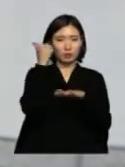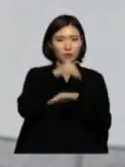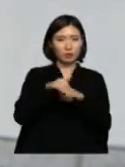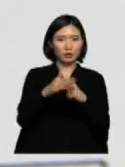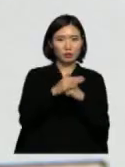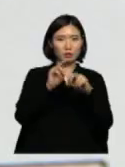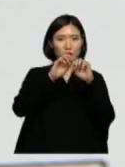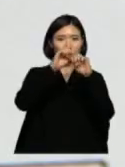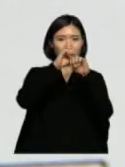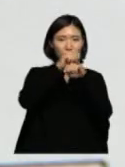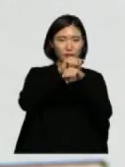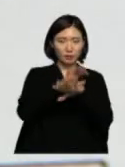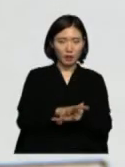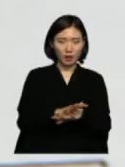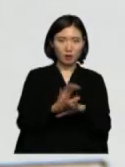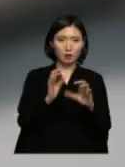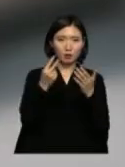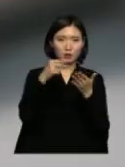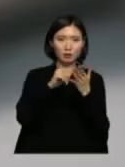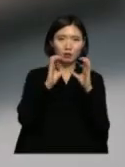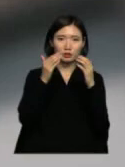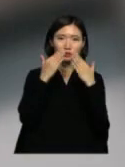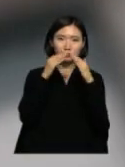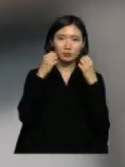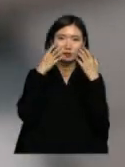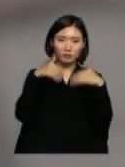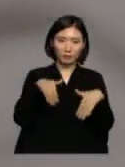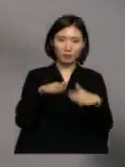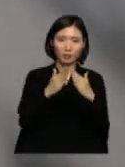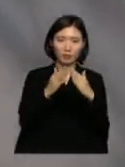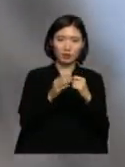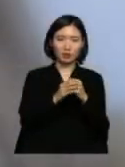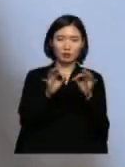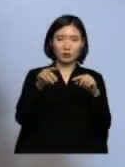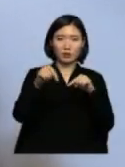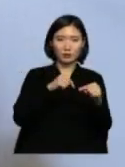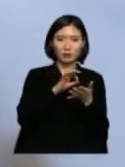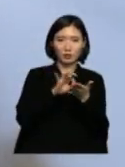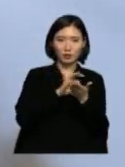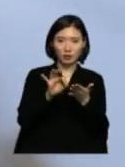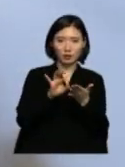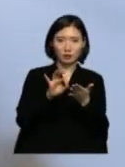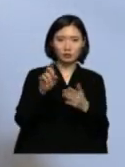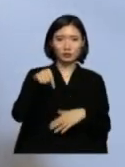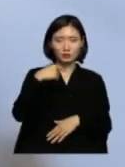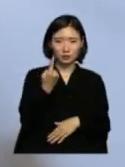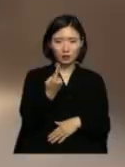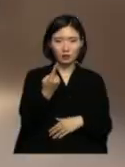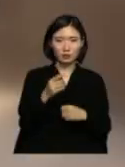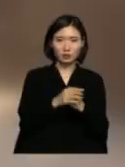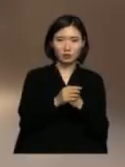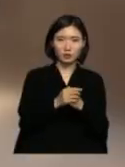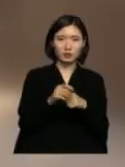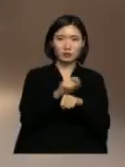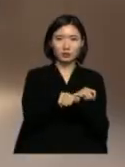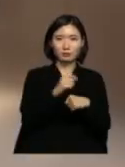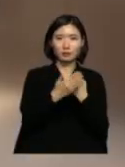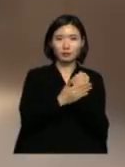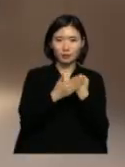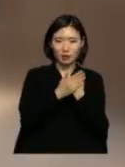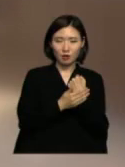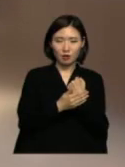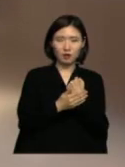우산 되버린 국공립 어린이집 신축 그동안의 행정력 낭비를 둘째치더라도 굵어진 특혜 시비 를 잠재우기 는 한동안